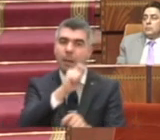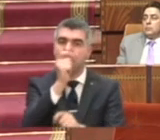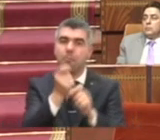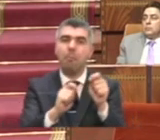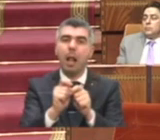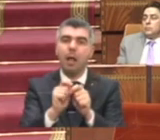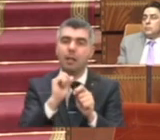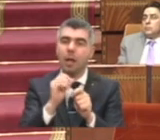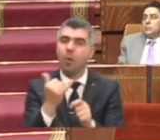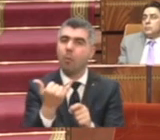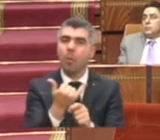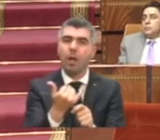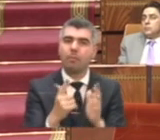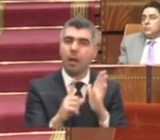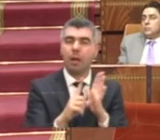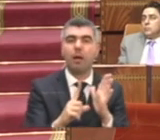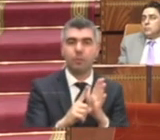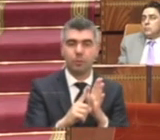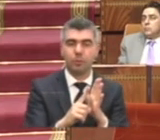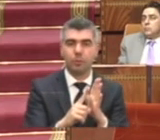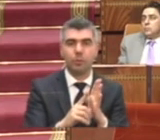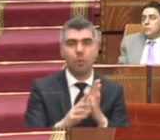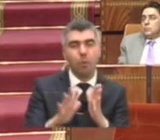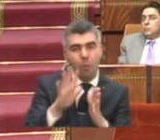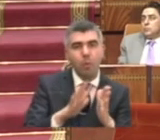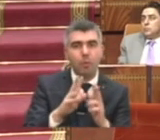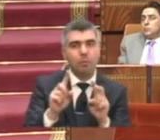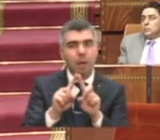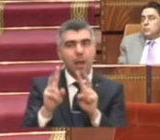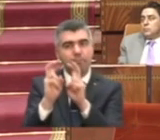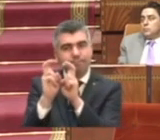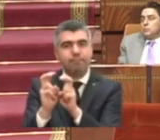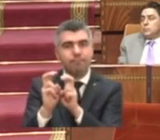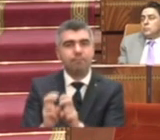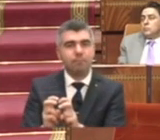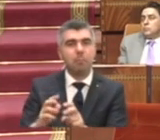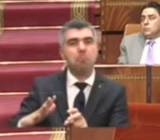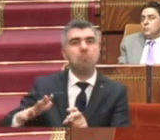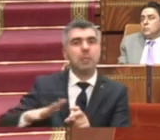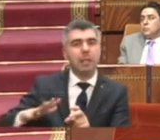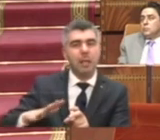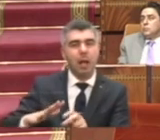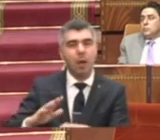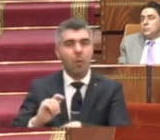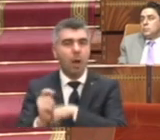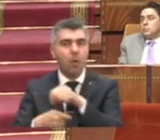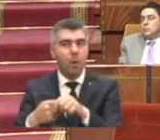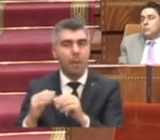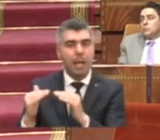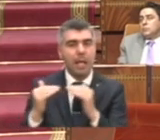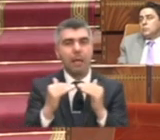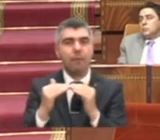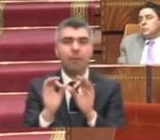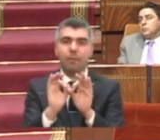الفوارق القائمه. حنا تنجتهدوا باش انه نقلصوا الفوارق ما بين المدن والقرى، فاذا به هاد وثائق